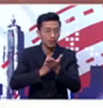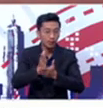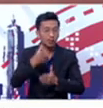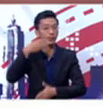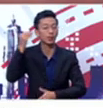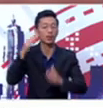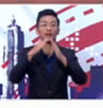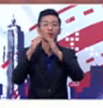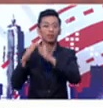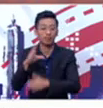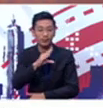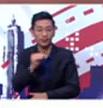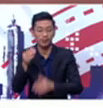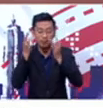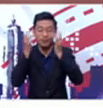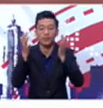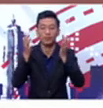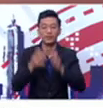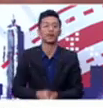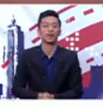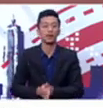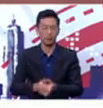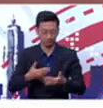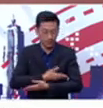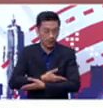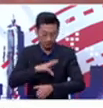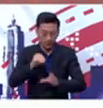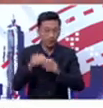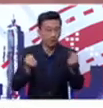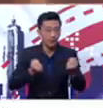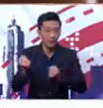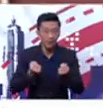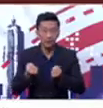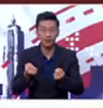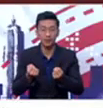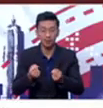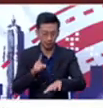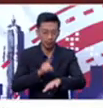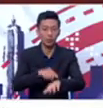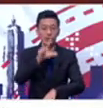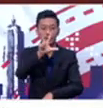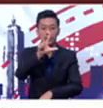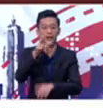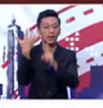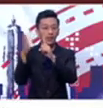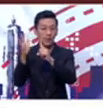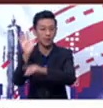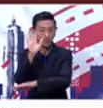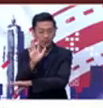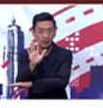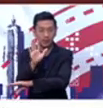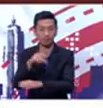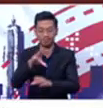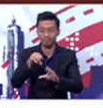hanya menyedari mangsa berada dalam kereta pada jam 35 petang